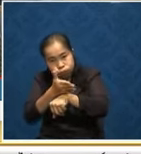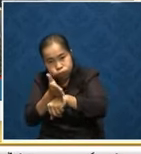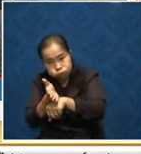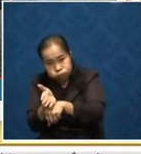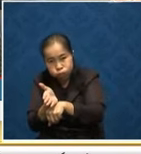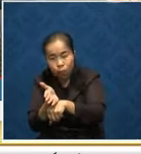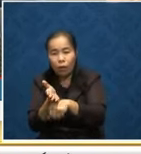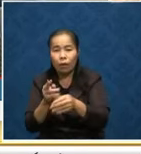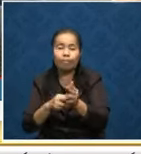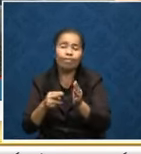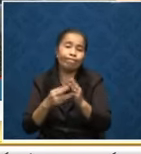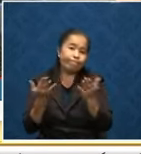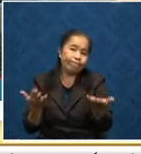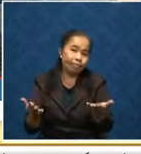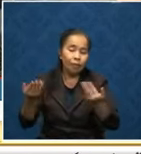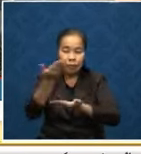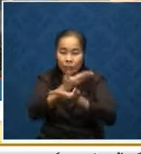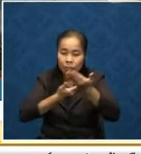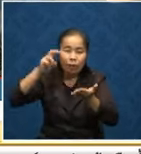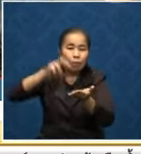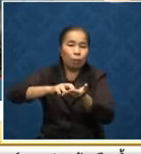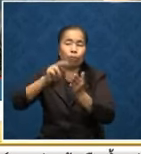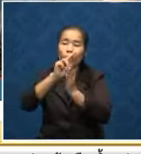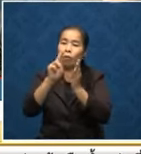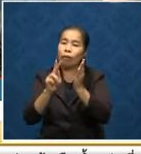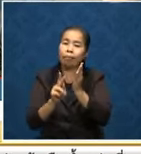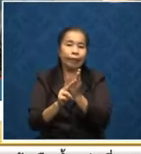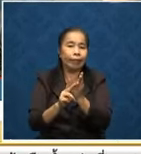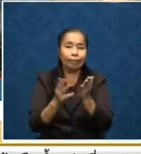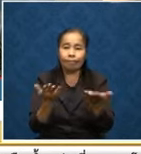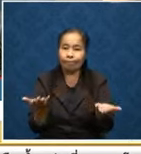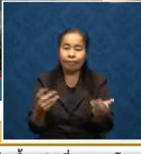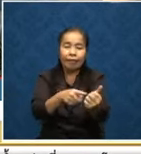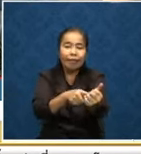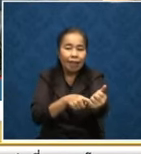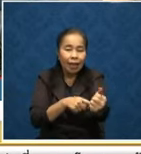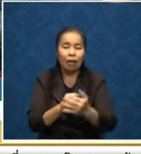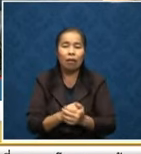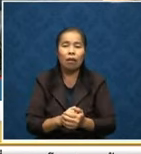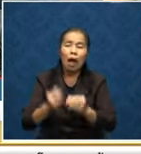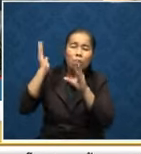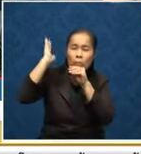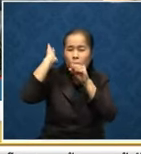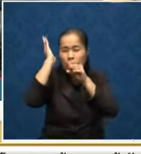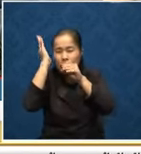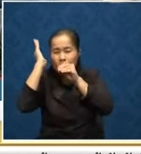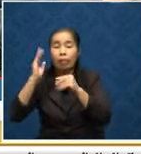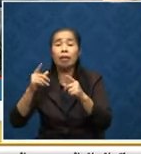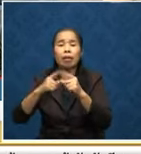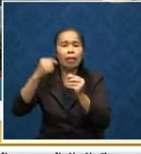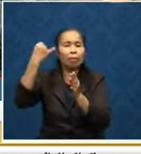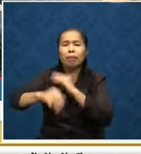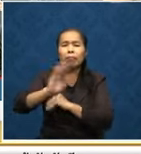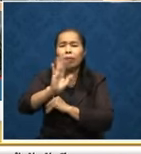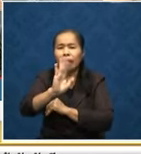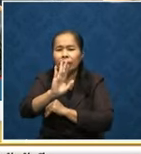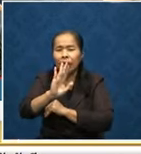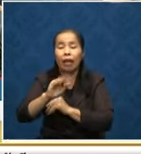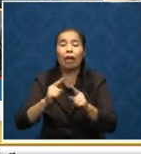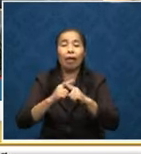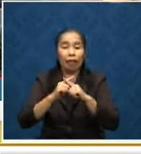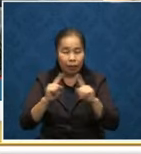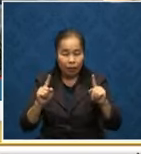พิจารณากฎหมายต่างๆนะครับแต่อย่างที่ผมเรียนต่อท่านประธานไปนะครับว่าการใช้เวลาเยอะไม่ใช่เรื่องที่ผิดนะครับแต่ถ้าเรา